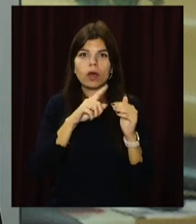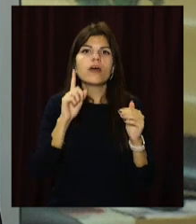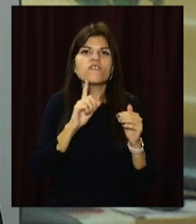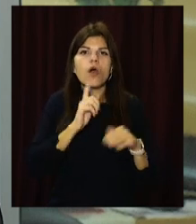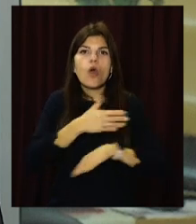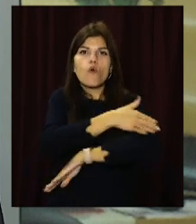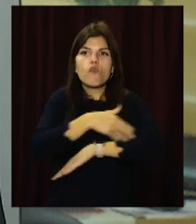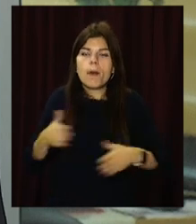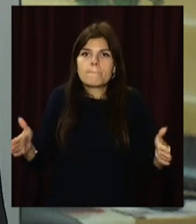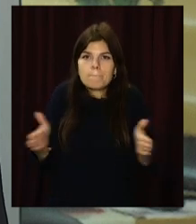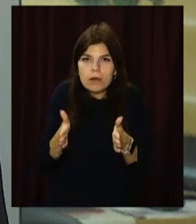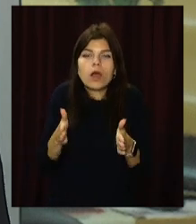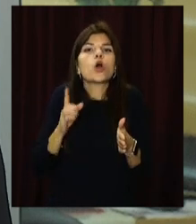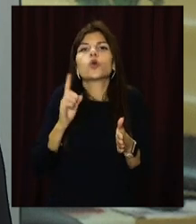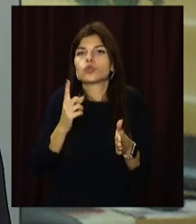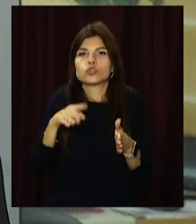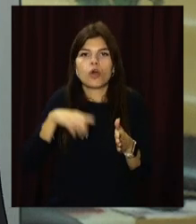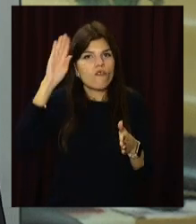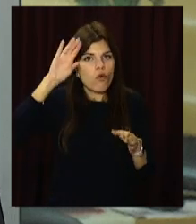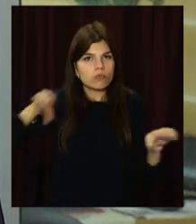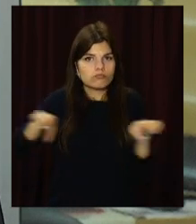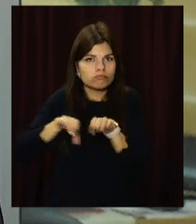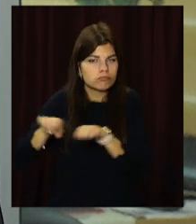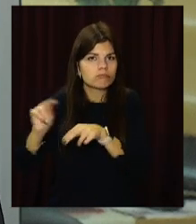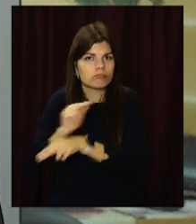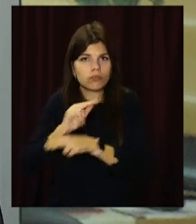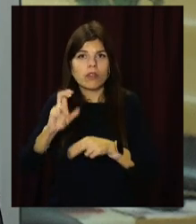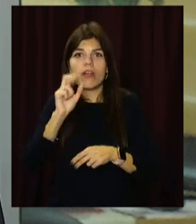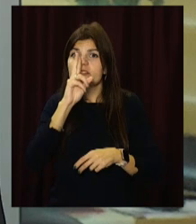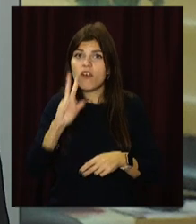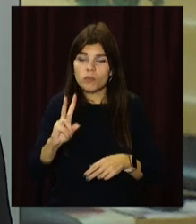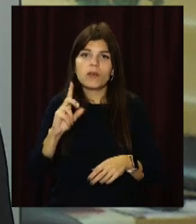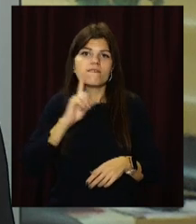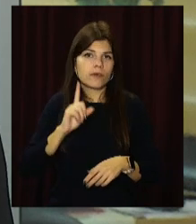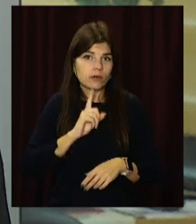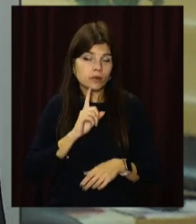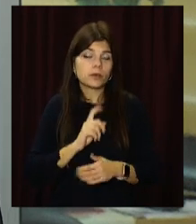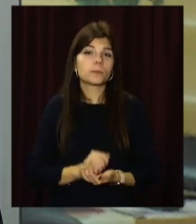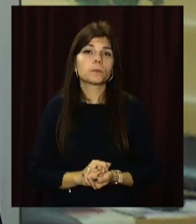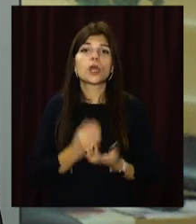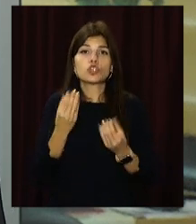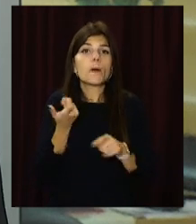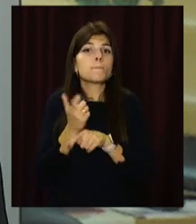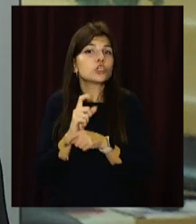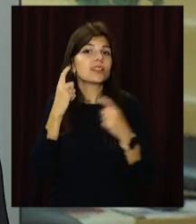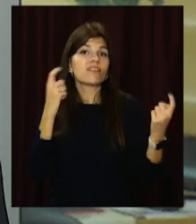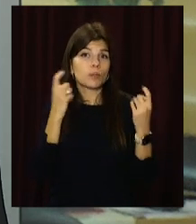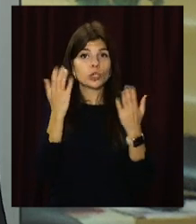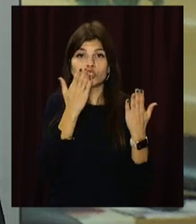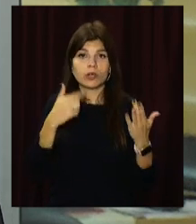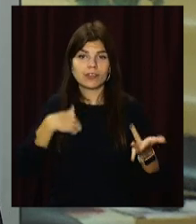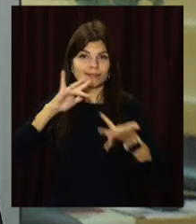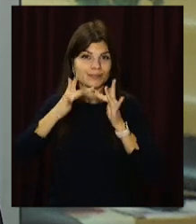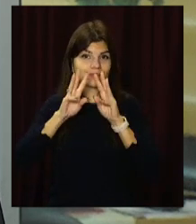звуження вулиці через прокладання мереж водопостачання і водовідведення, пояснюють у міськраді. Ще більше новин читайте на